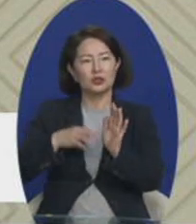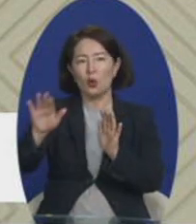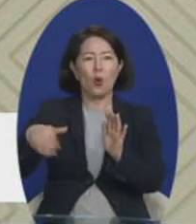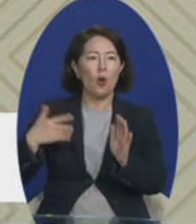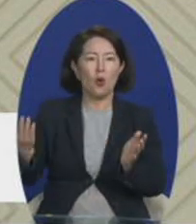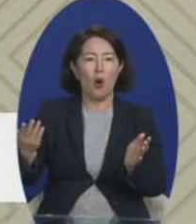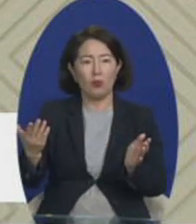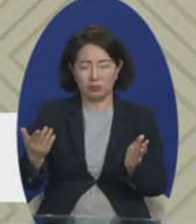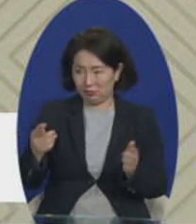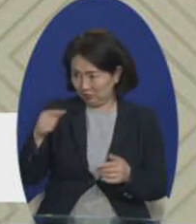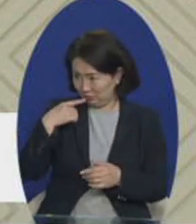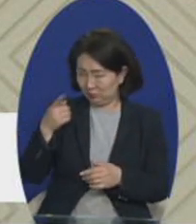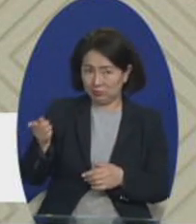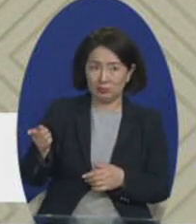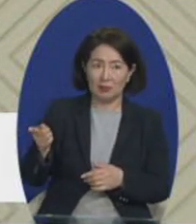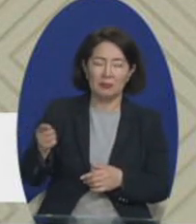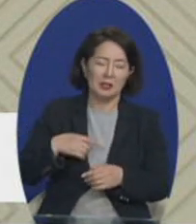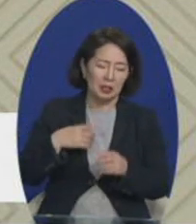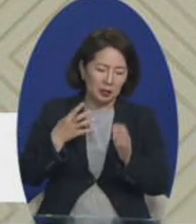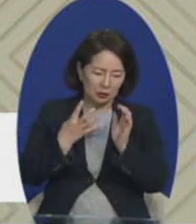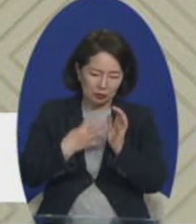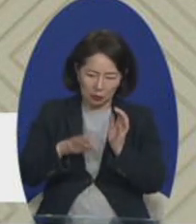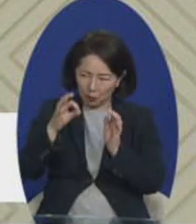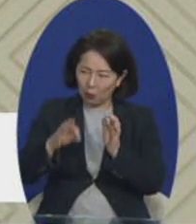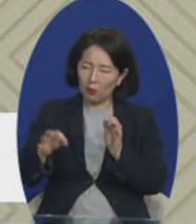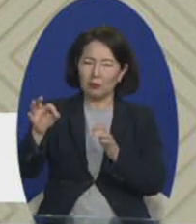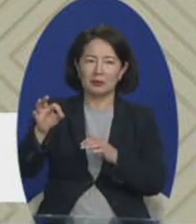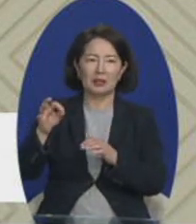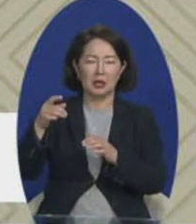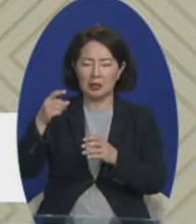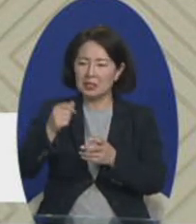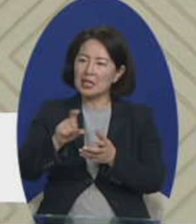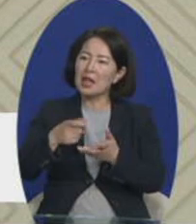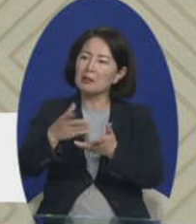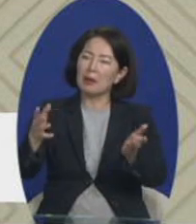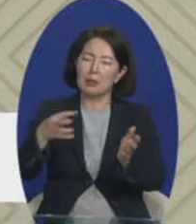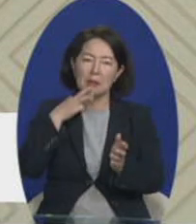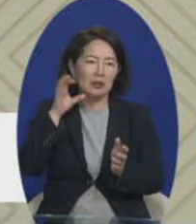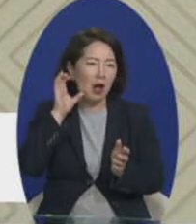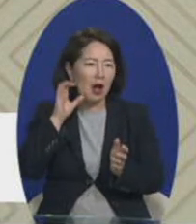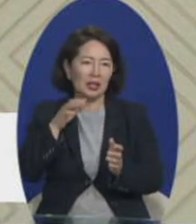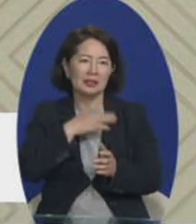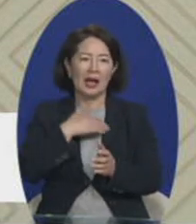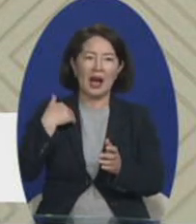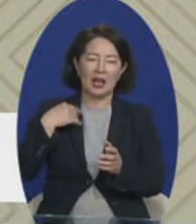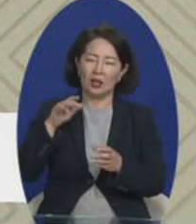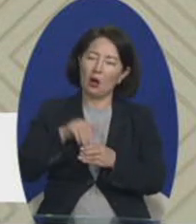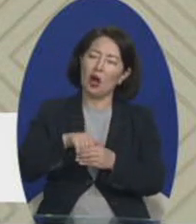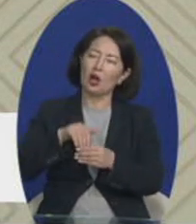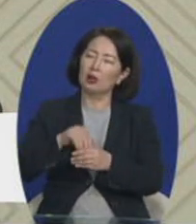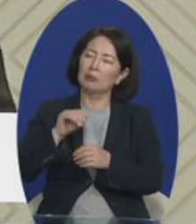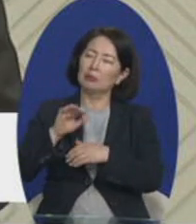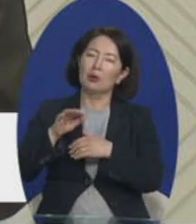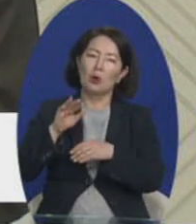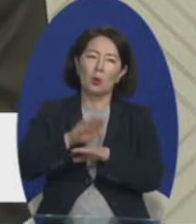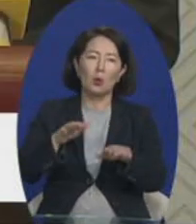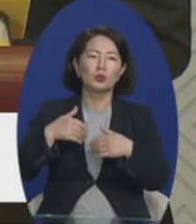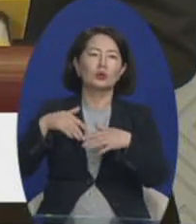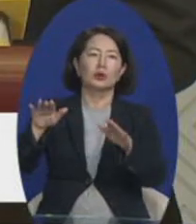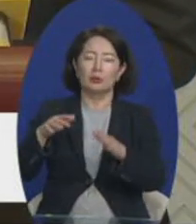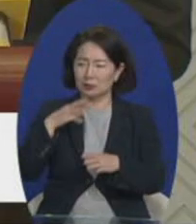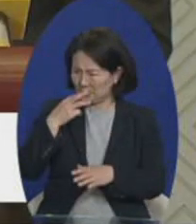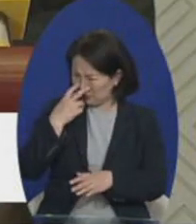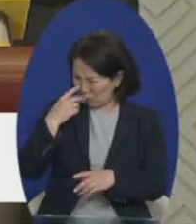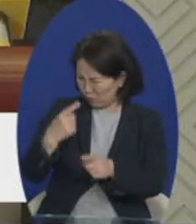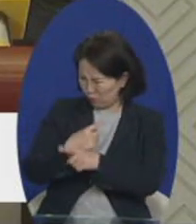олгогдсон зээлийн 90% нь дандаа одоо эрх мэдэлтнүүдийн хүүхдүүд мэдээлэл дөрхөн хүмүүсийн хүүхдүүд одоо явсан байна гэсэн ийм буруу ташаа мэдээлэл хэлсэн.